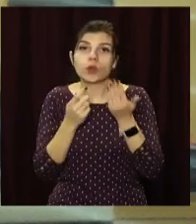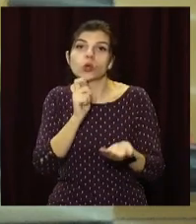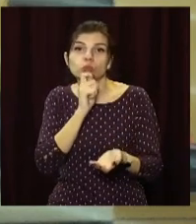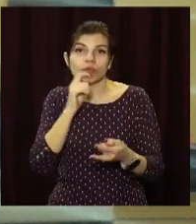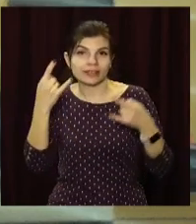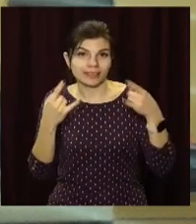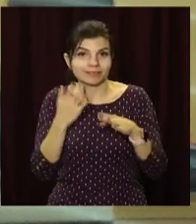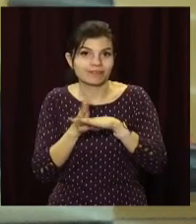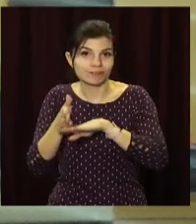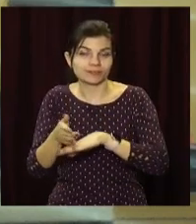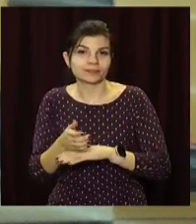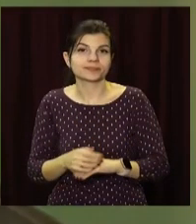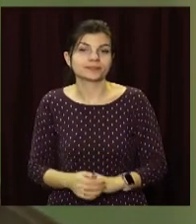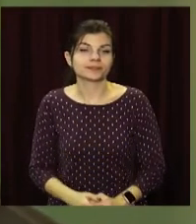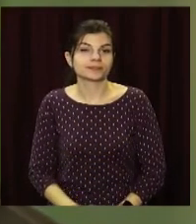журналісти відкритого.